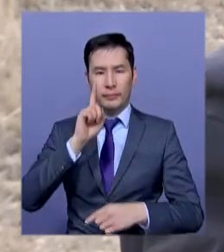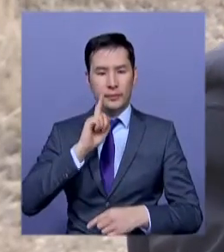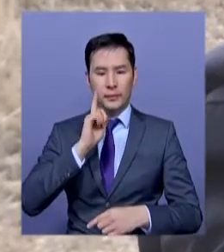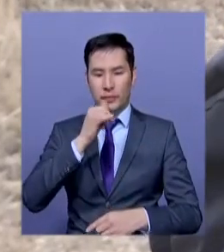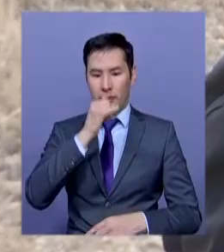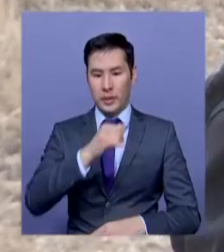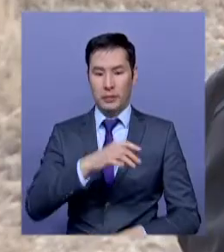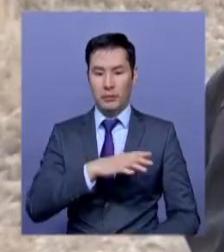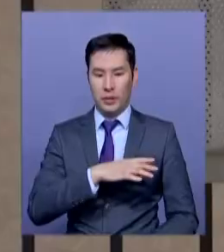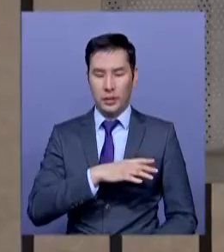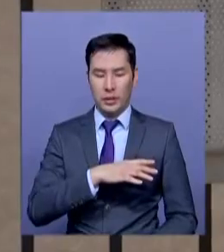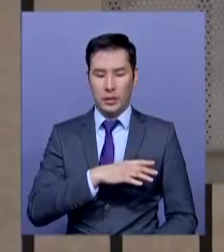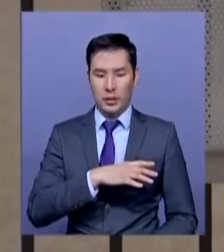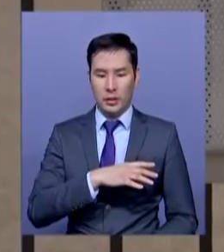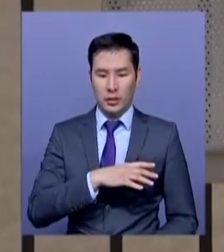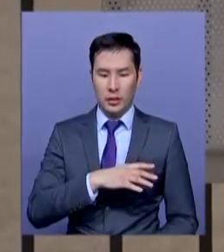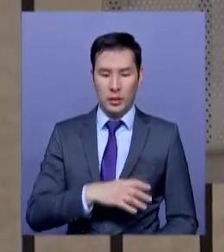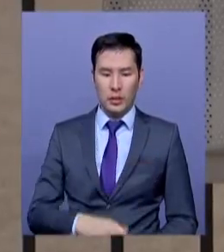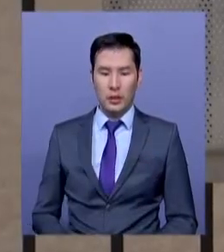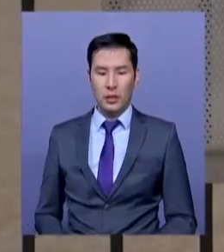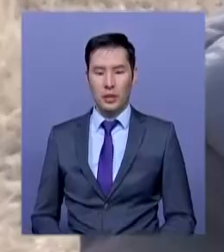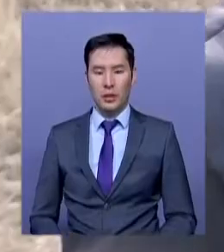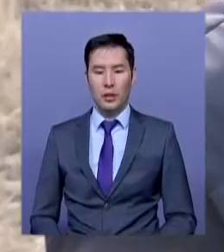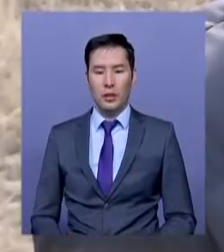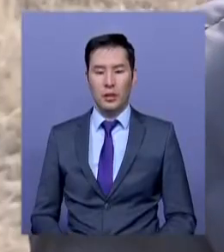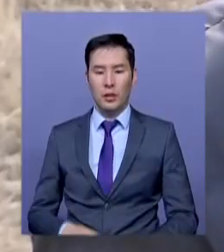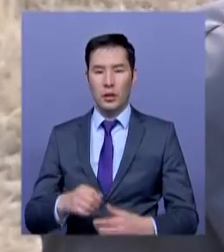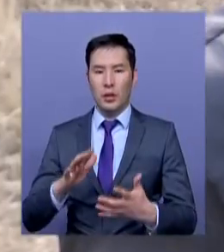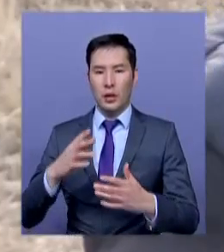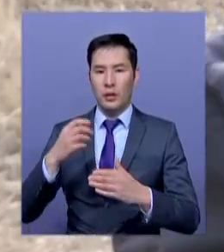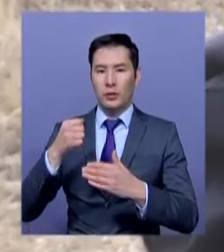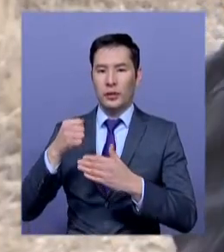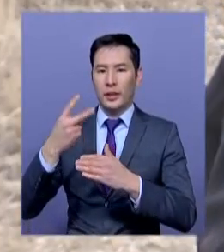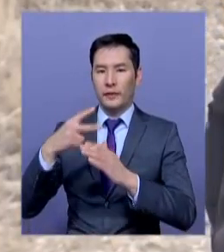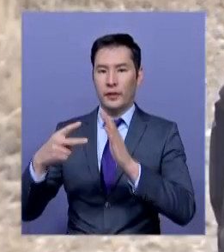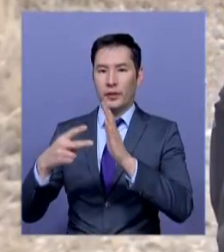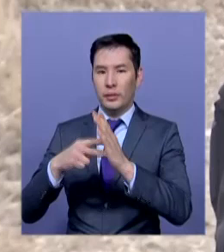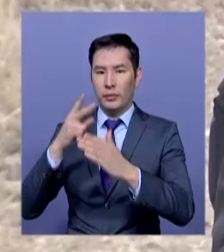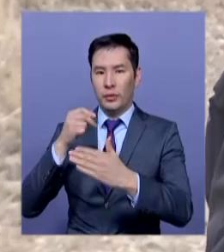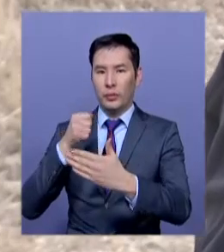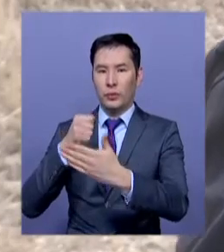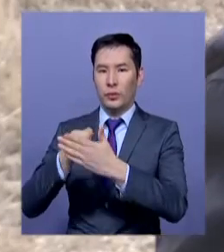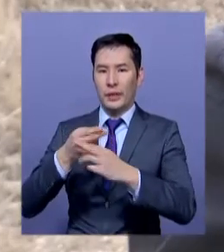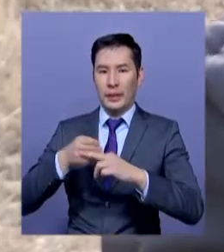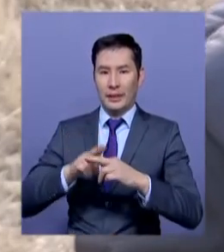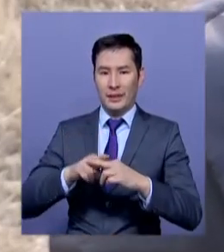дедік. Олар өнімді алған шығарған жоқ. Ал оға дейін диагноз анықталмаған дейін кеткен жұмыртқаларды